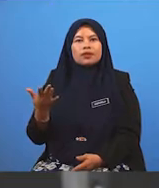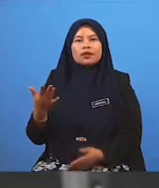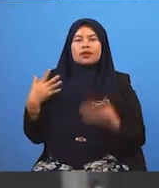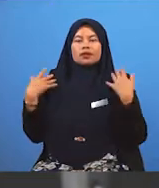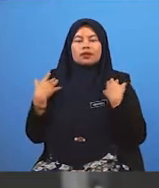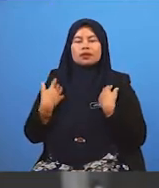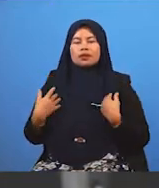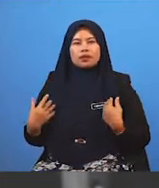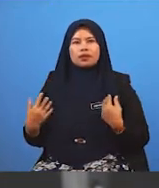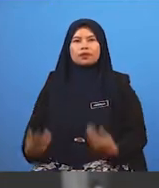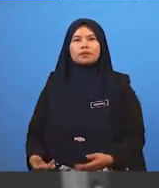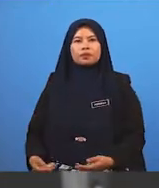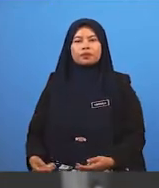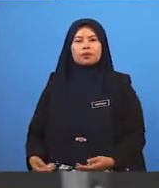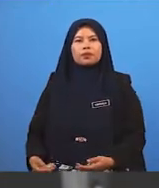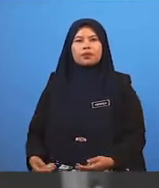Seterusnya, soalan yang ketiga,